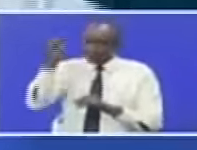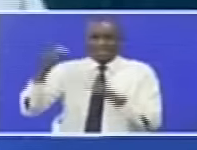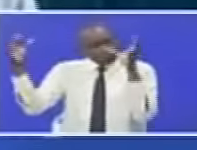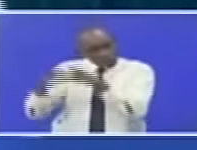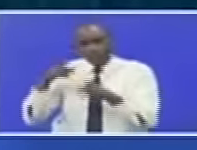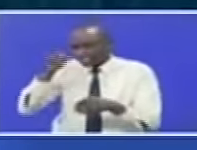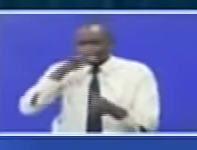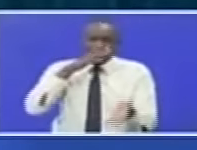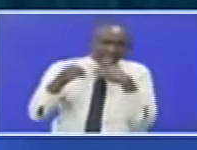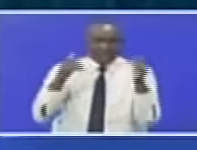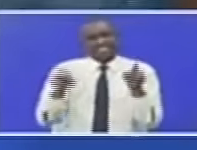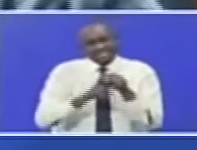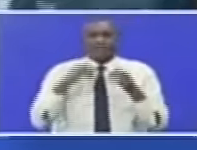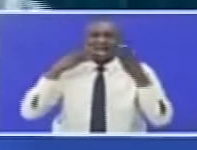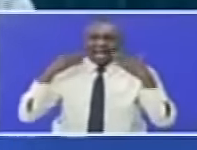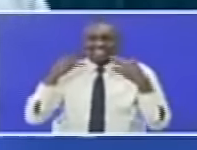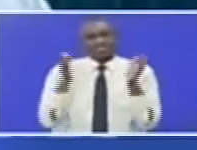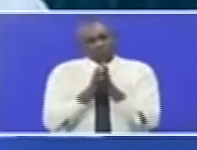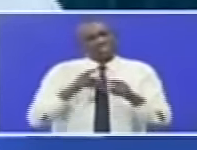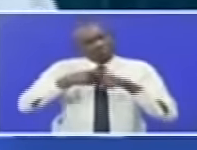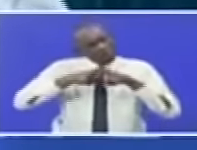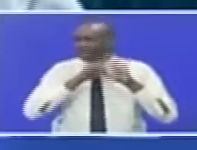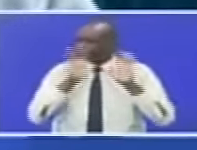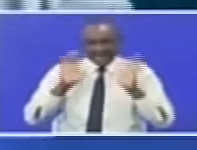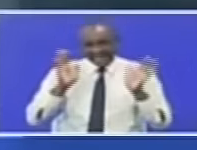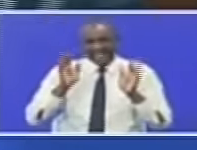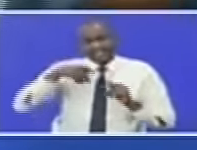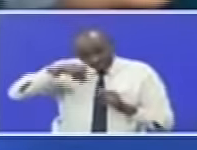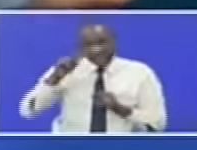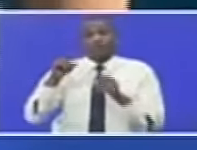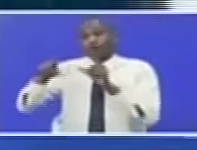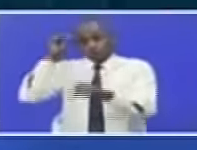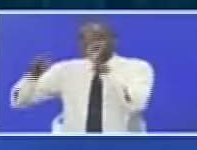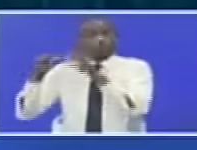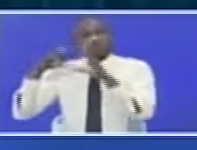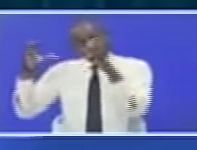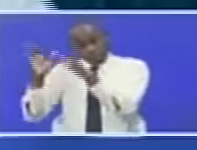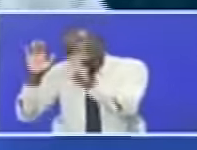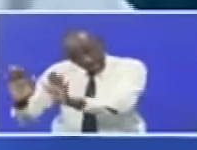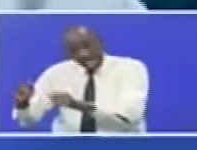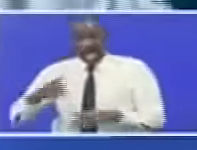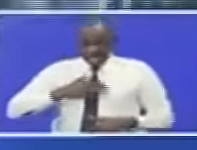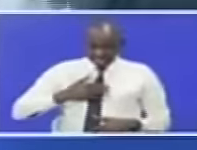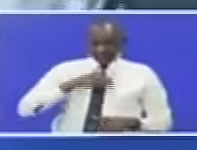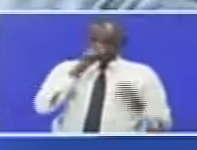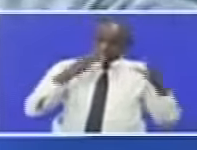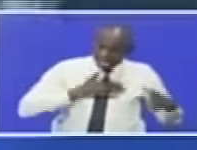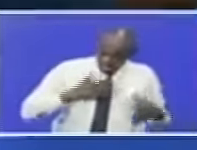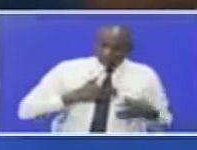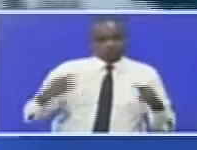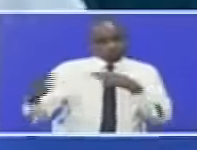mchezo ya paka na panya Wu W timu Yao wazungu na Sisi tache Mambo